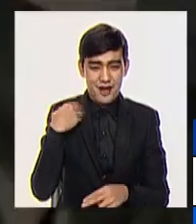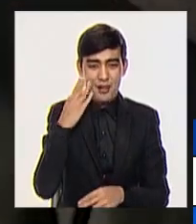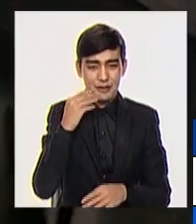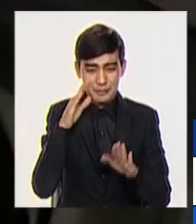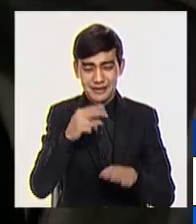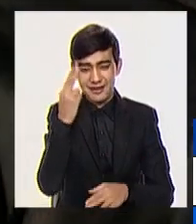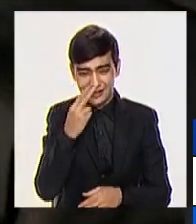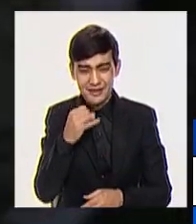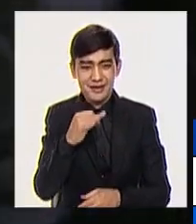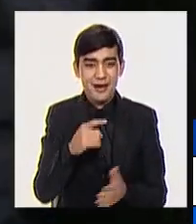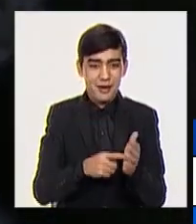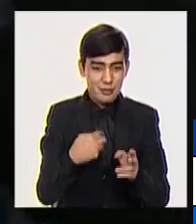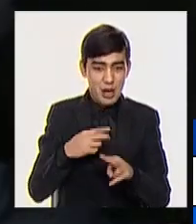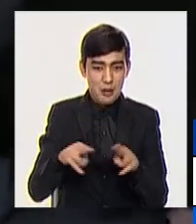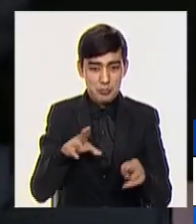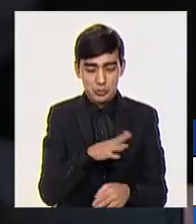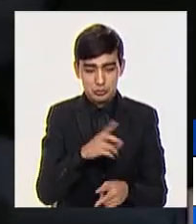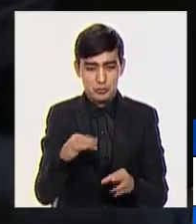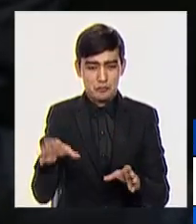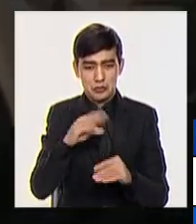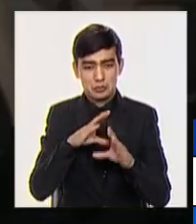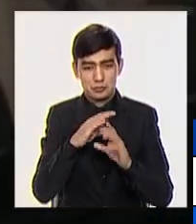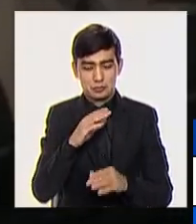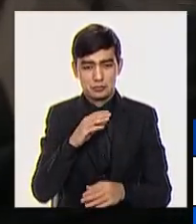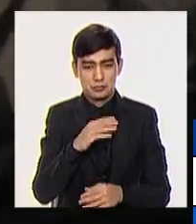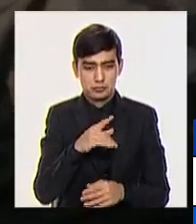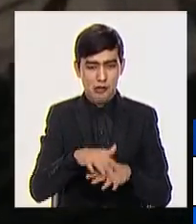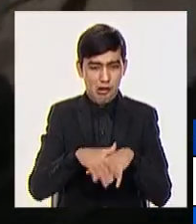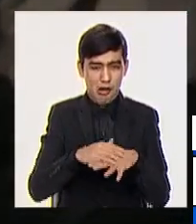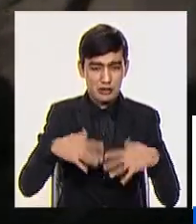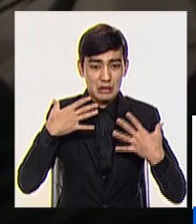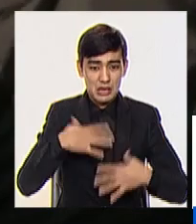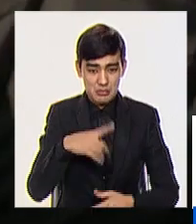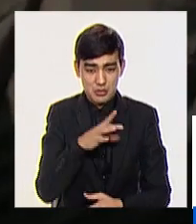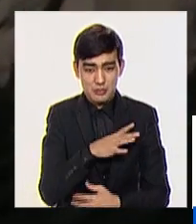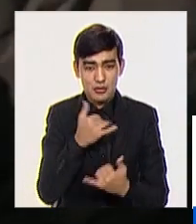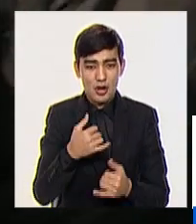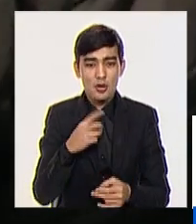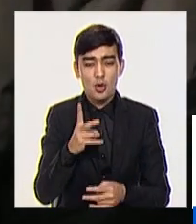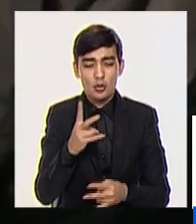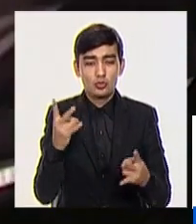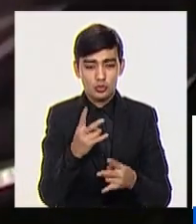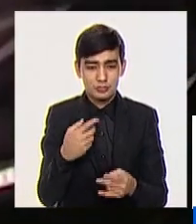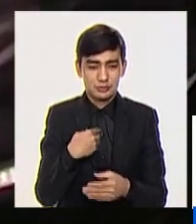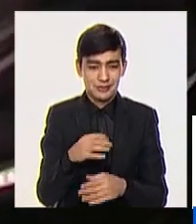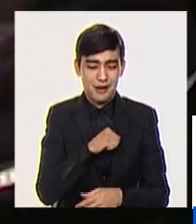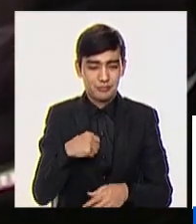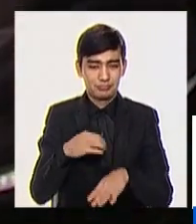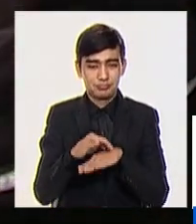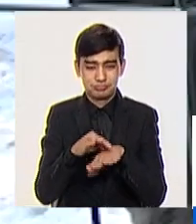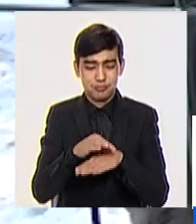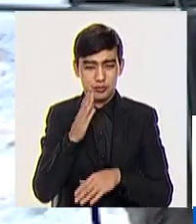Алматы, Нур-Султане и Караганды. И там все прошло спокойно. Многодетным и нуждающимся мы развезем по ковру каждому. 500